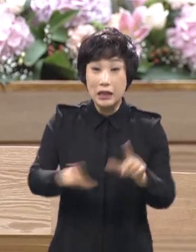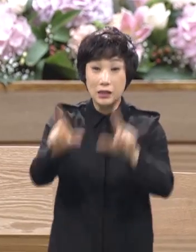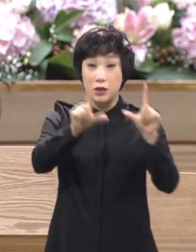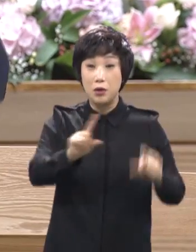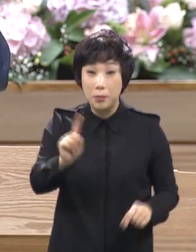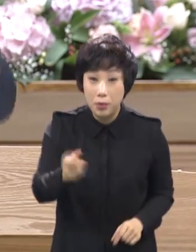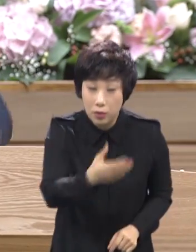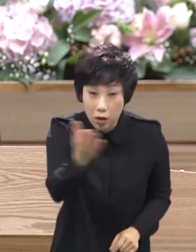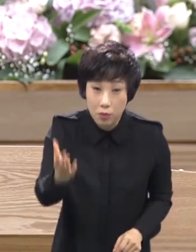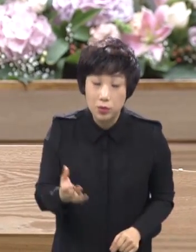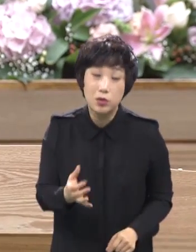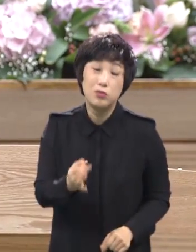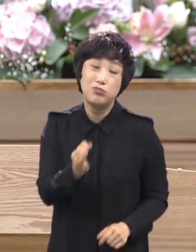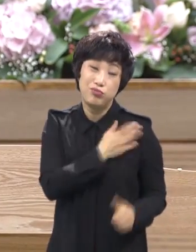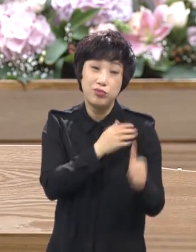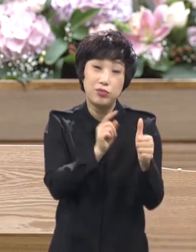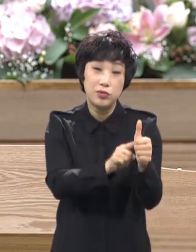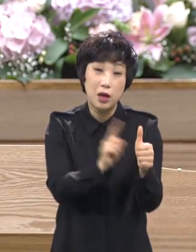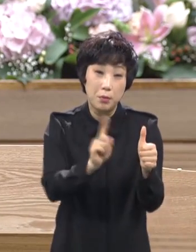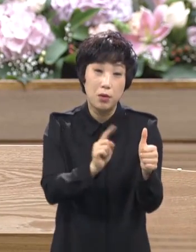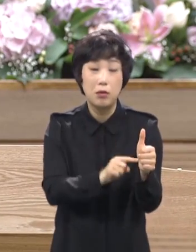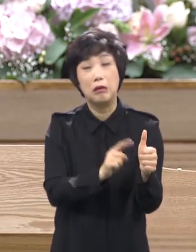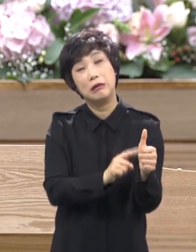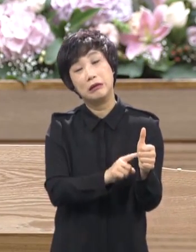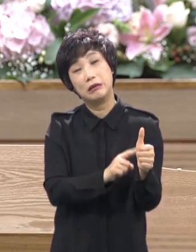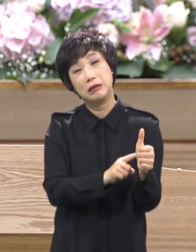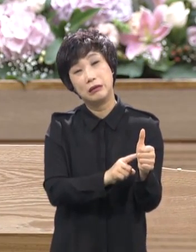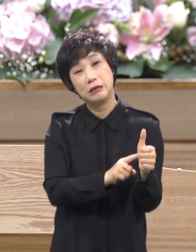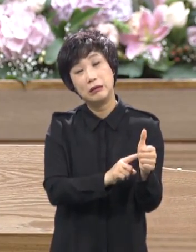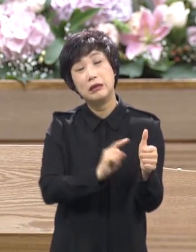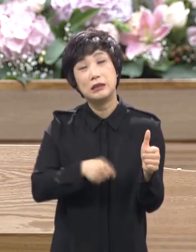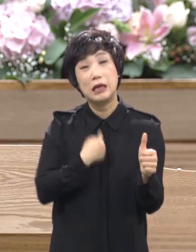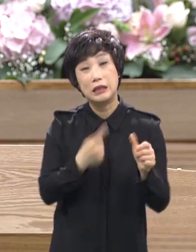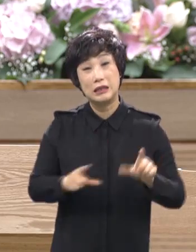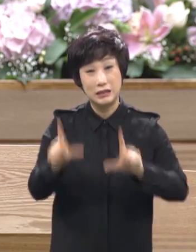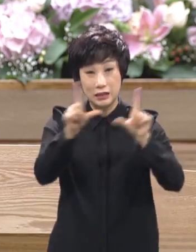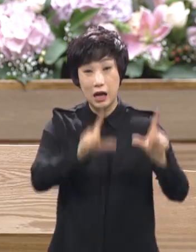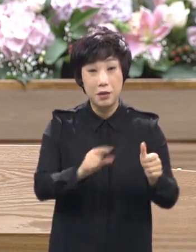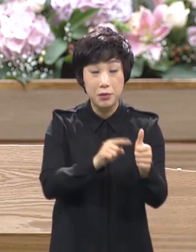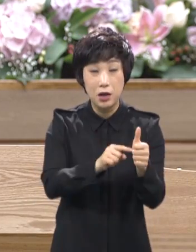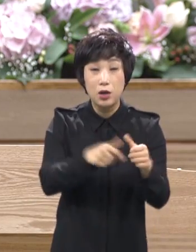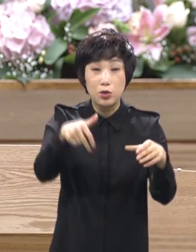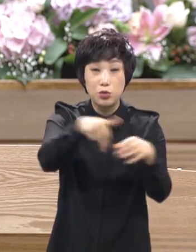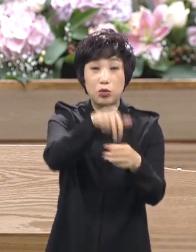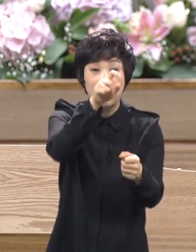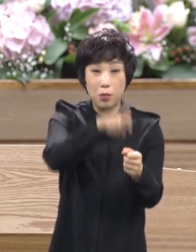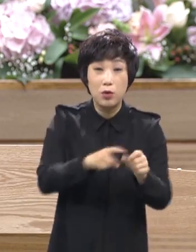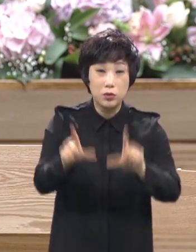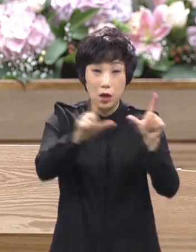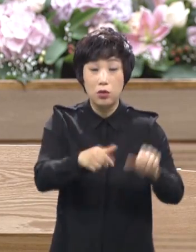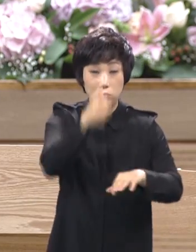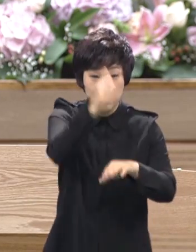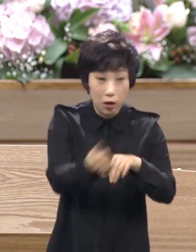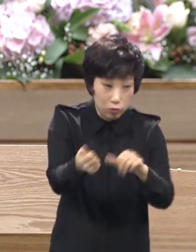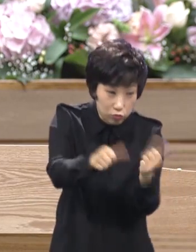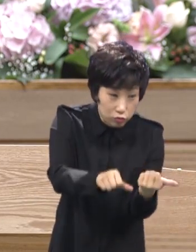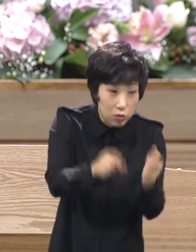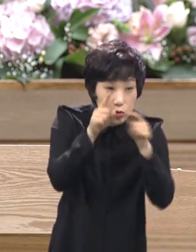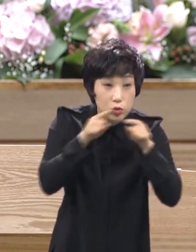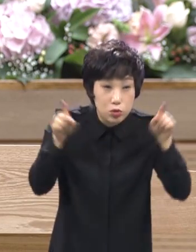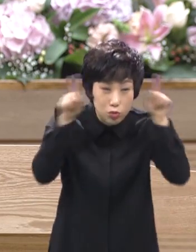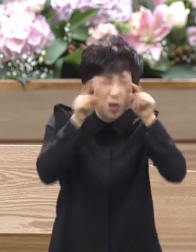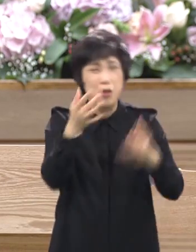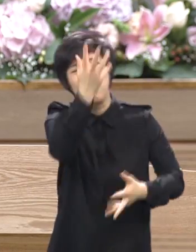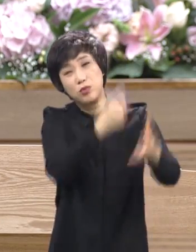자체가 이 부자는 그냥 자기 삶의 종교적 생활로 살다가 죽으니까